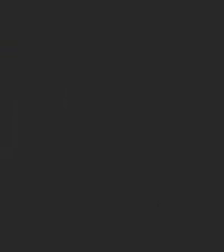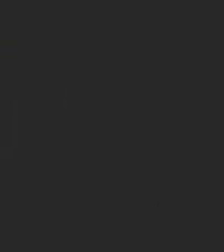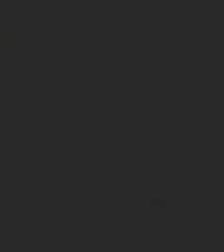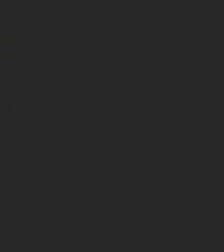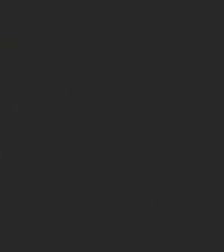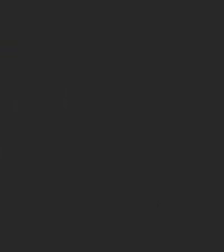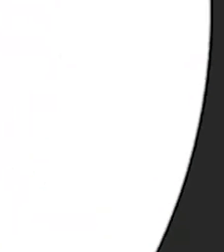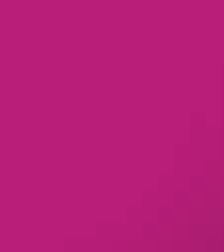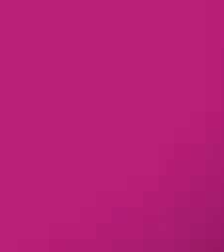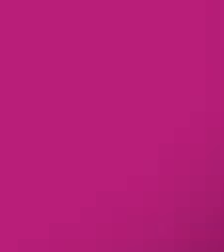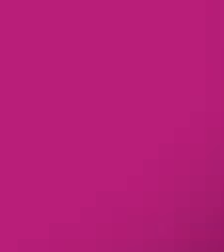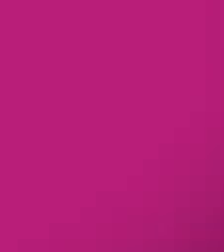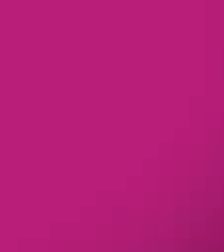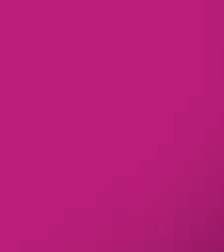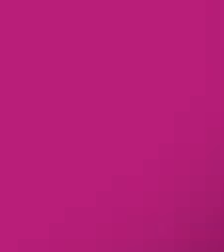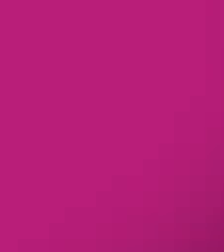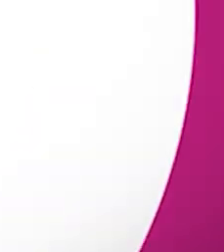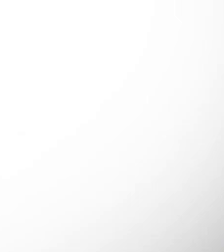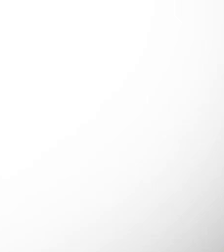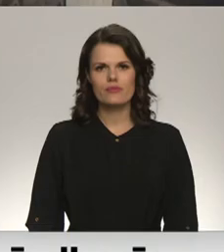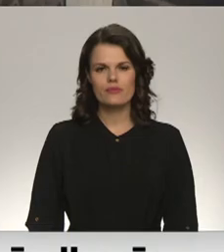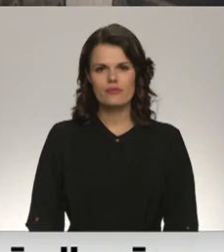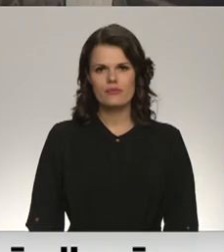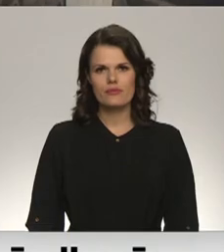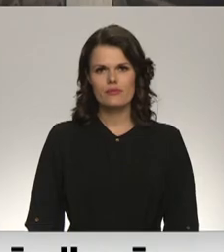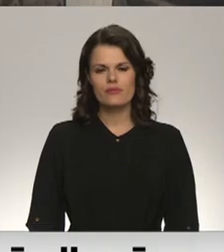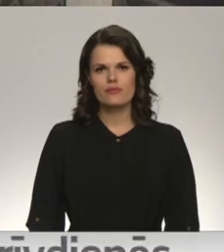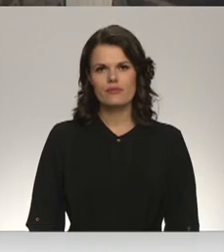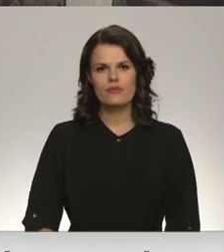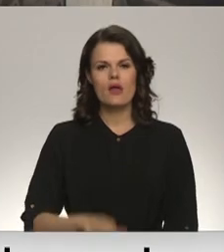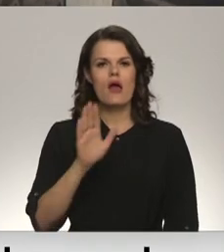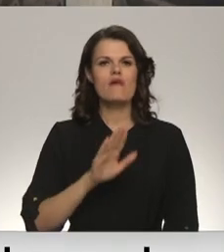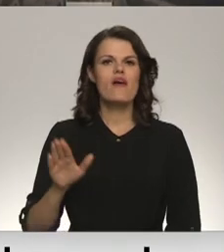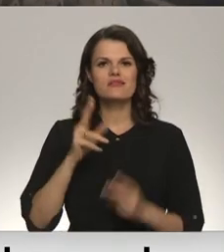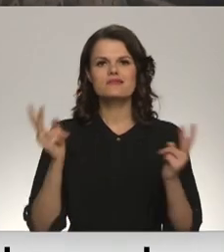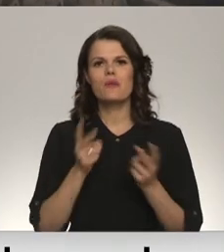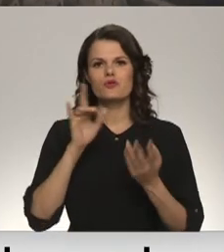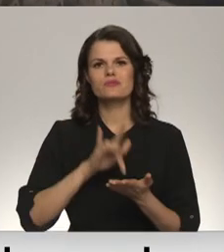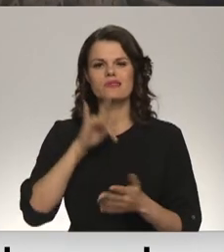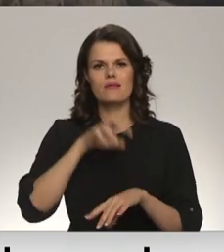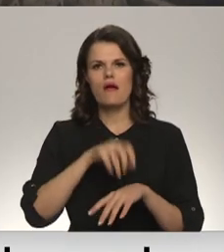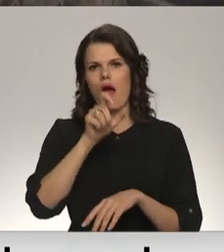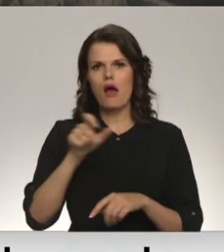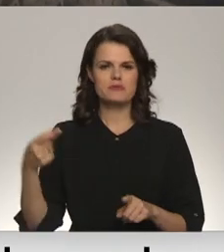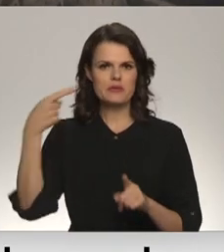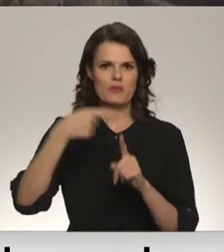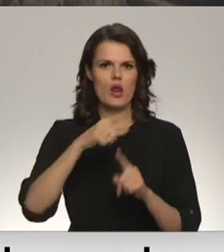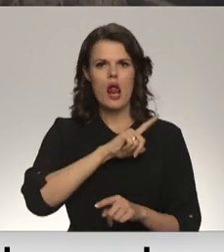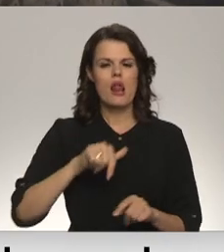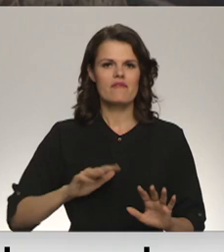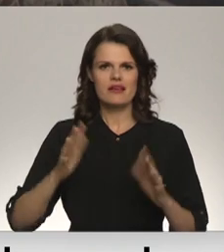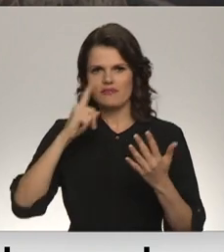Re, viss ēters ir te! Valsts apdegumu centra mediķiem pirmo reizi Latvijā